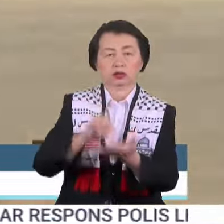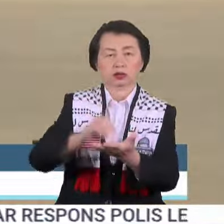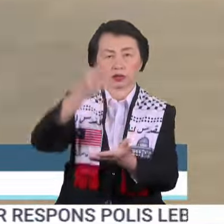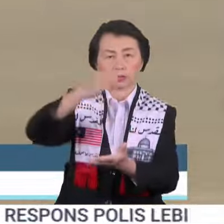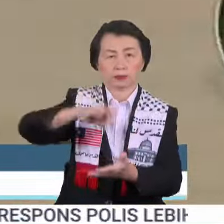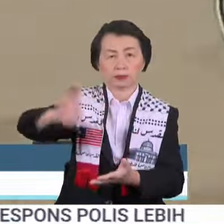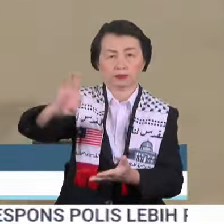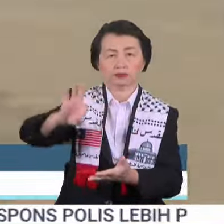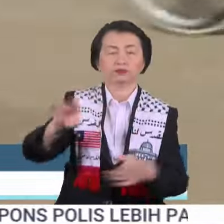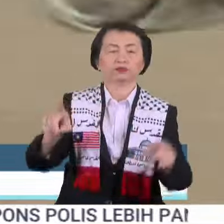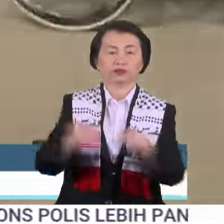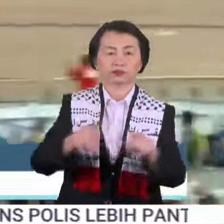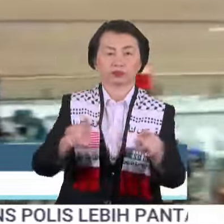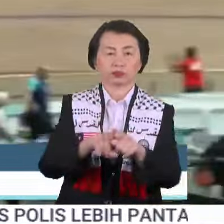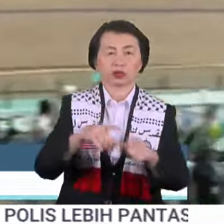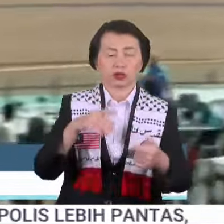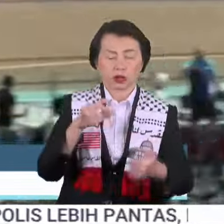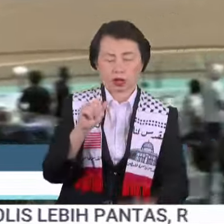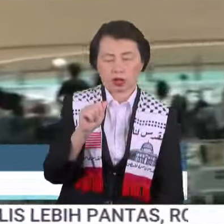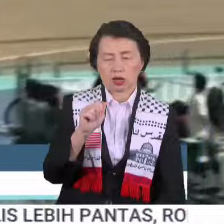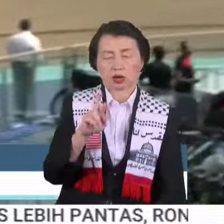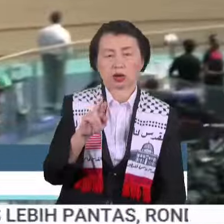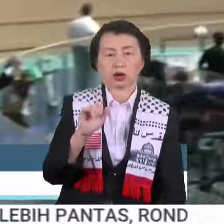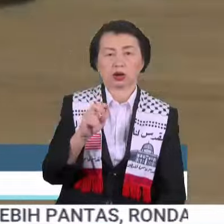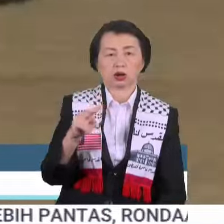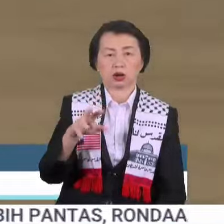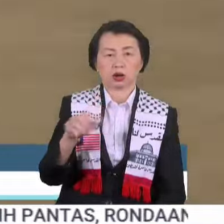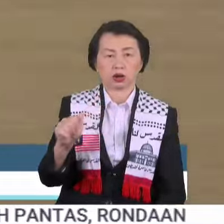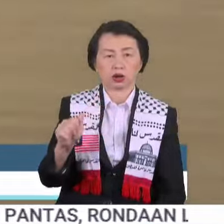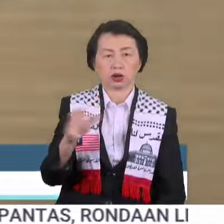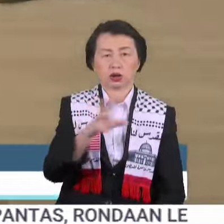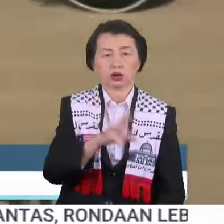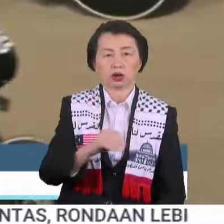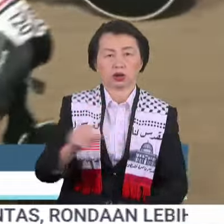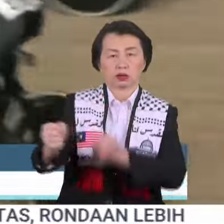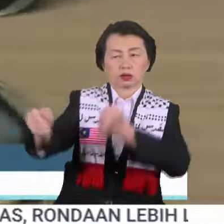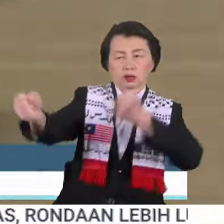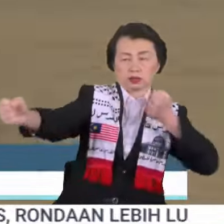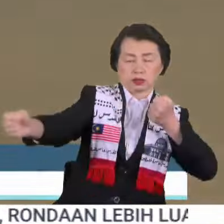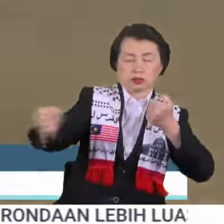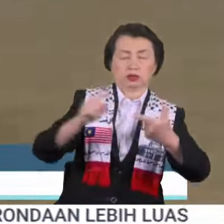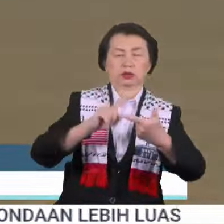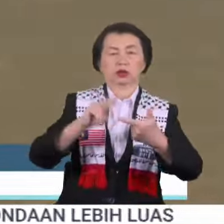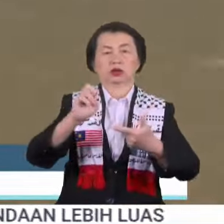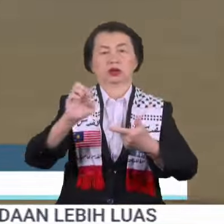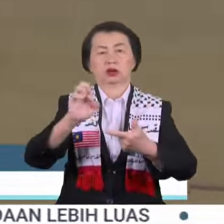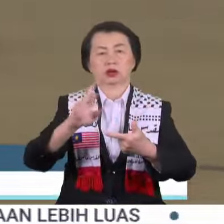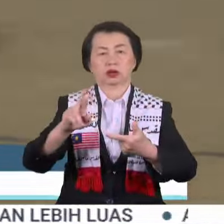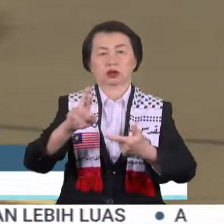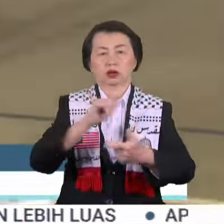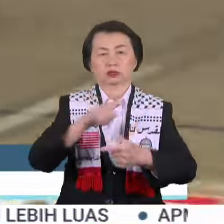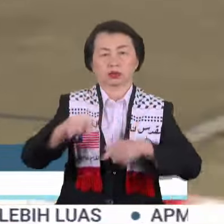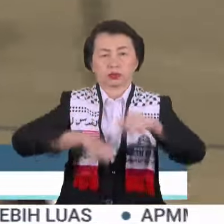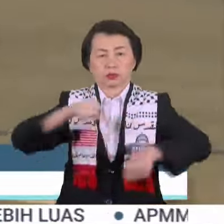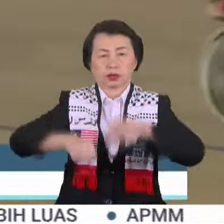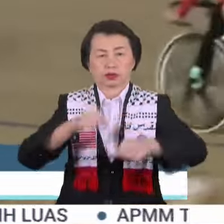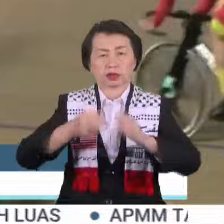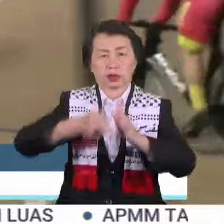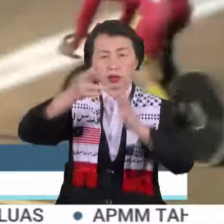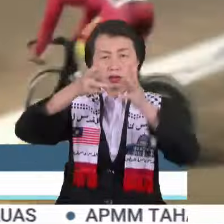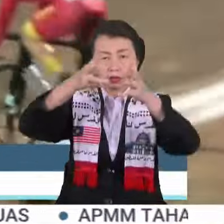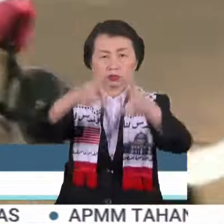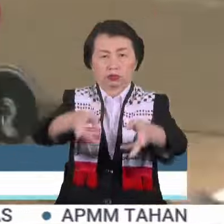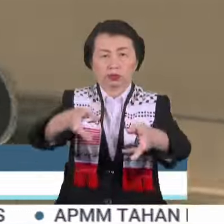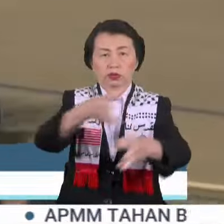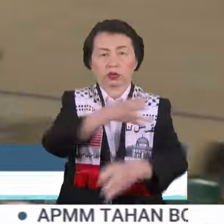Turut diterselaraikan Ariana Nur Dania Muhammad Zairi memanah, Nur Aisyah Muhammad Zubir berbasikal lebuh raya